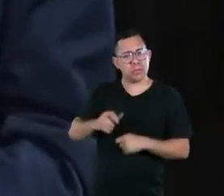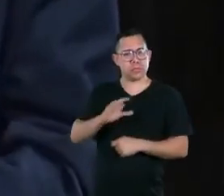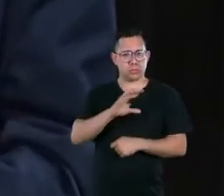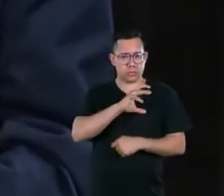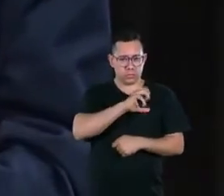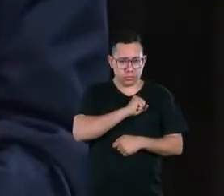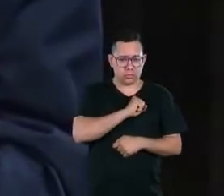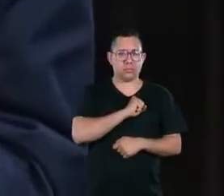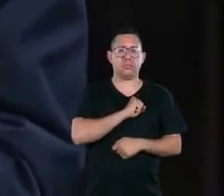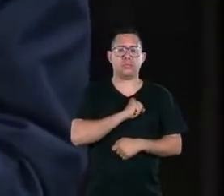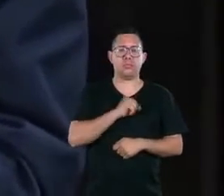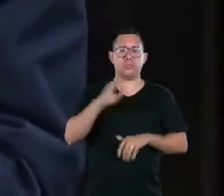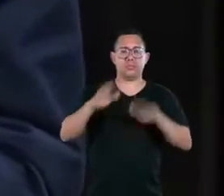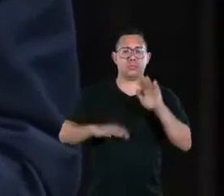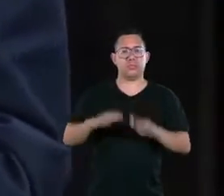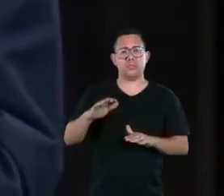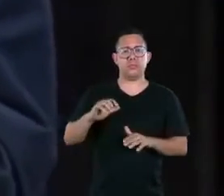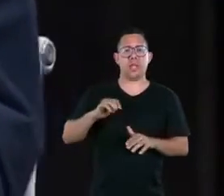capacité d'aimer,